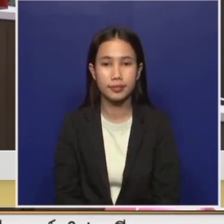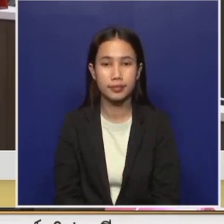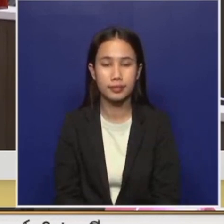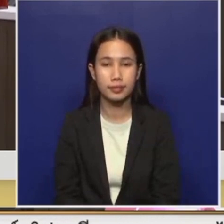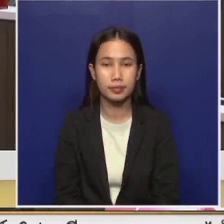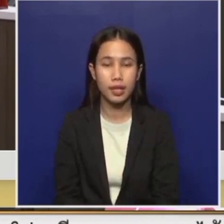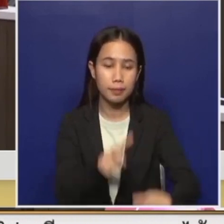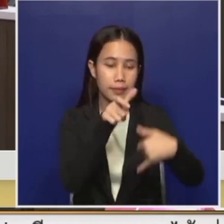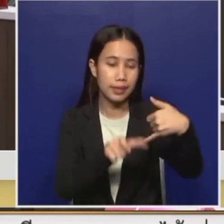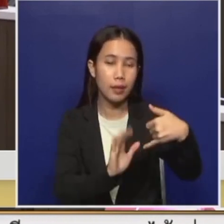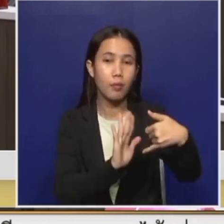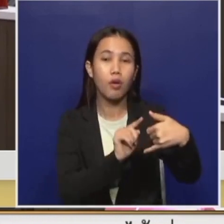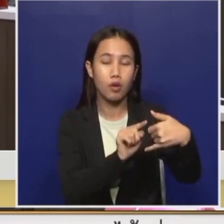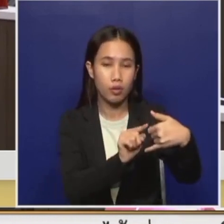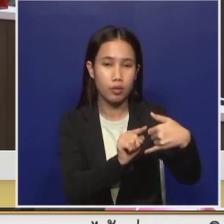พติการณพฤตกรรมแห่งการ